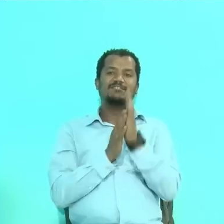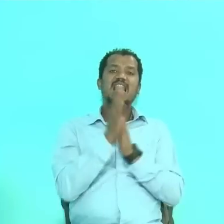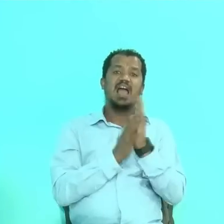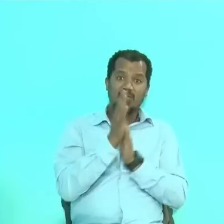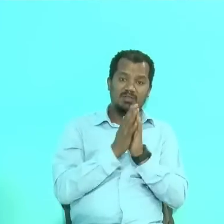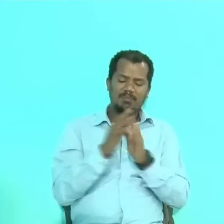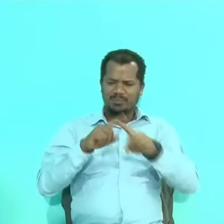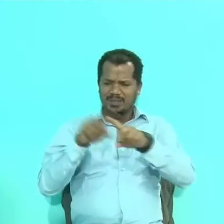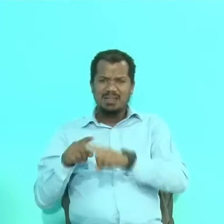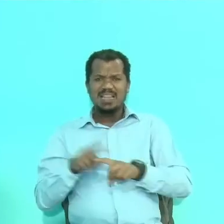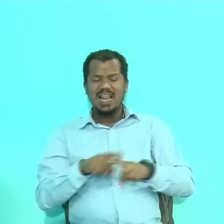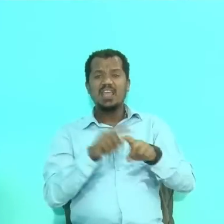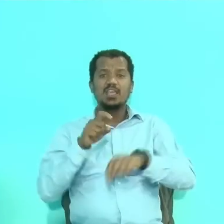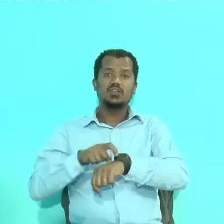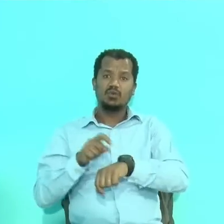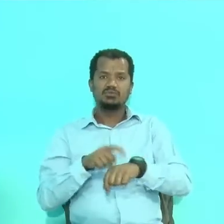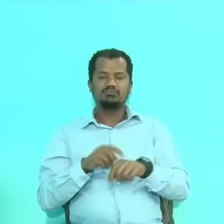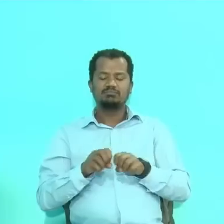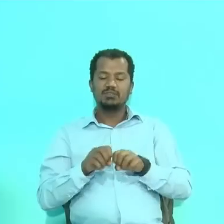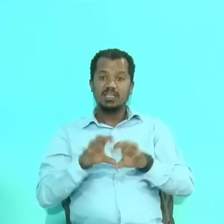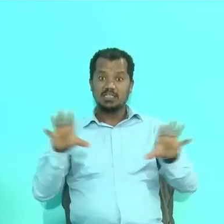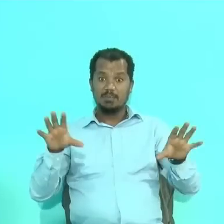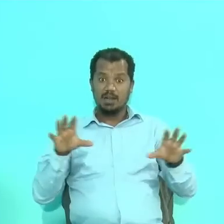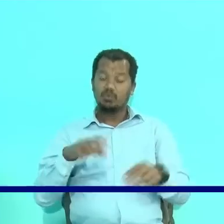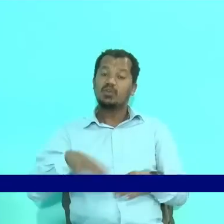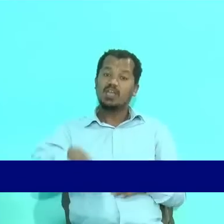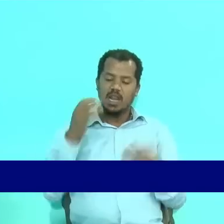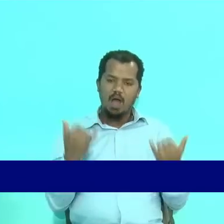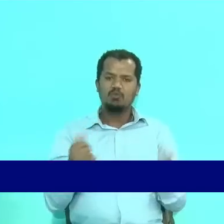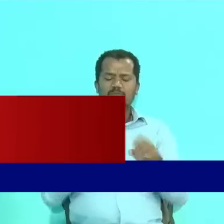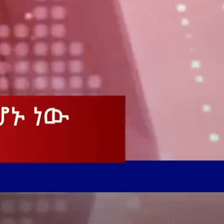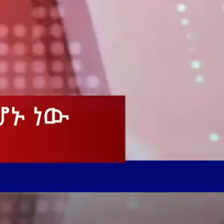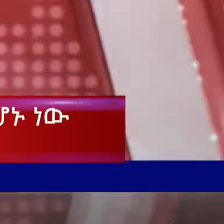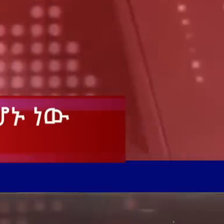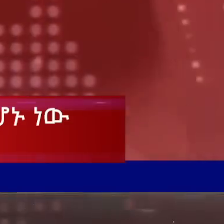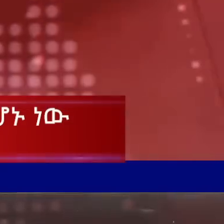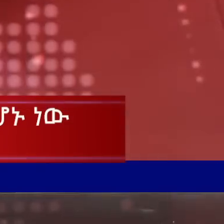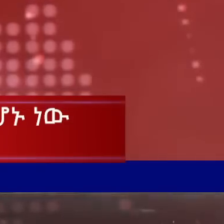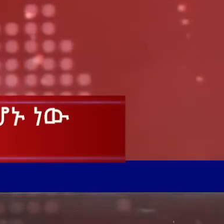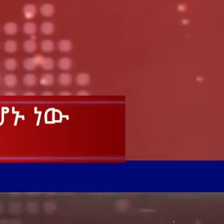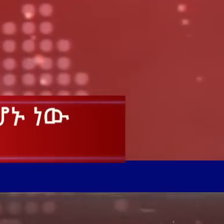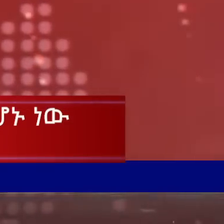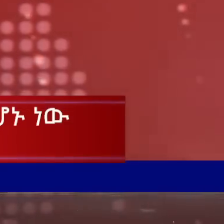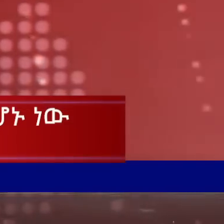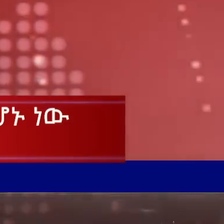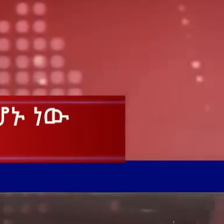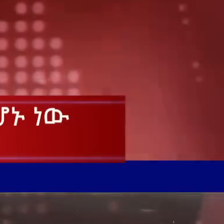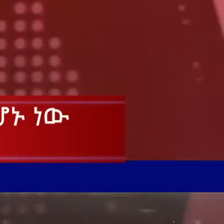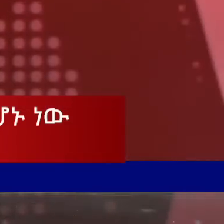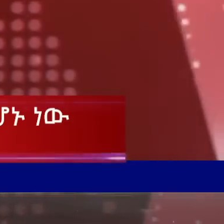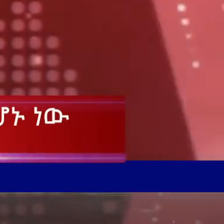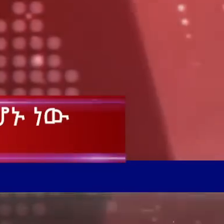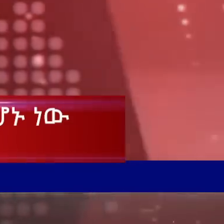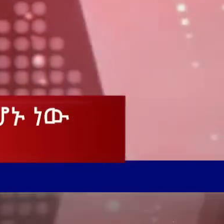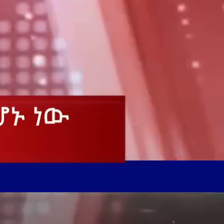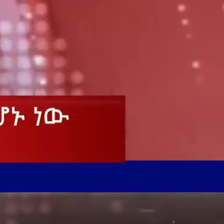ፍላጎት በተለያዩ ጊዜዎች እያንጸባረቁ ይገኛሉ። አሁንም እያንጸባረቁ ናቸው። በአንድ ሀገር ውስጥ የሚገኝ መንግስት